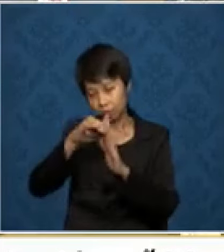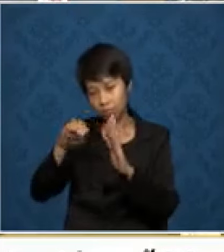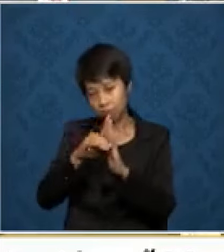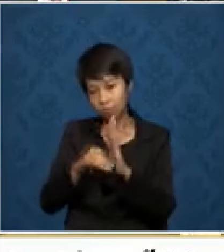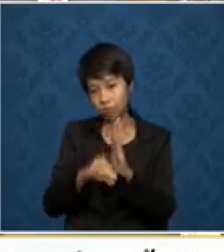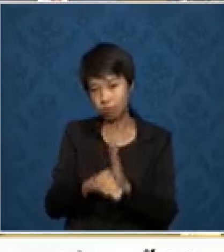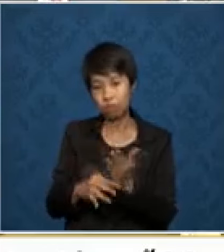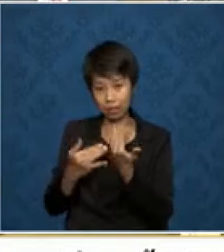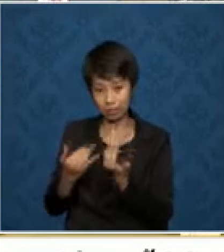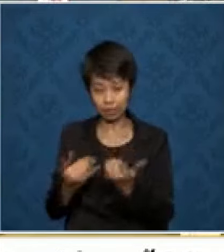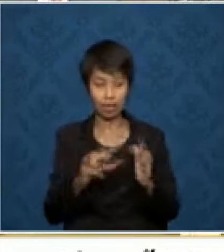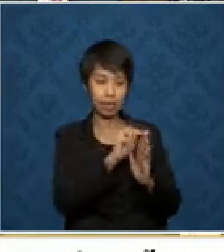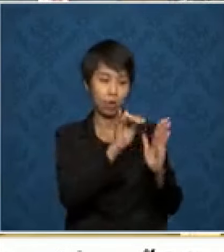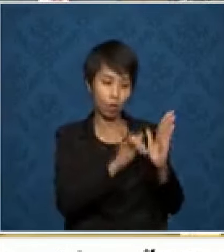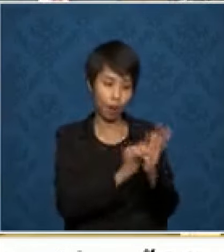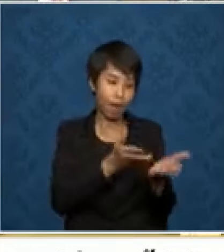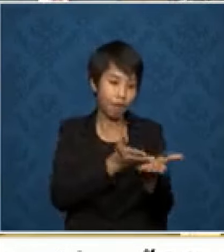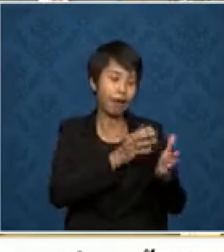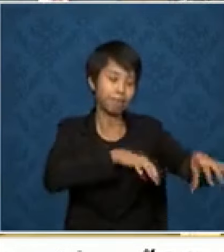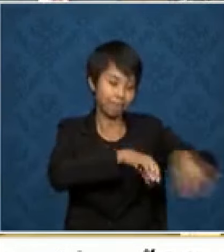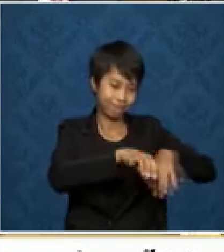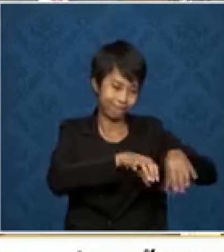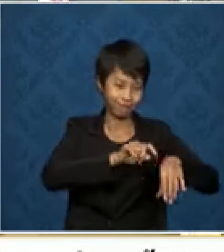ฝ่ายบริหารย่อมมีส่วน